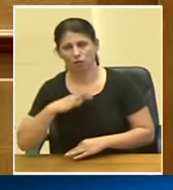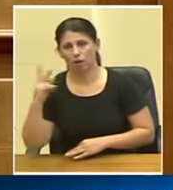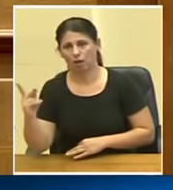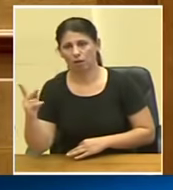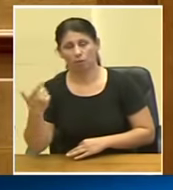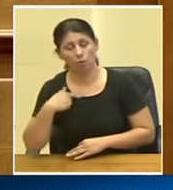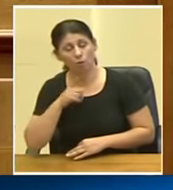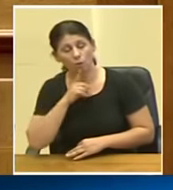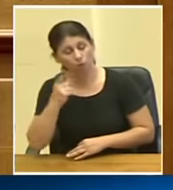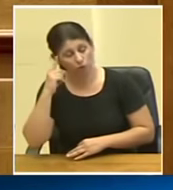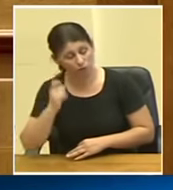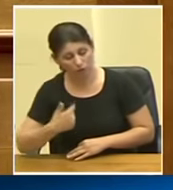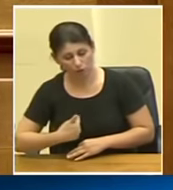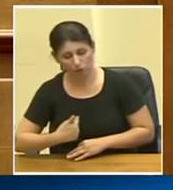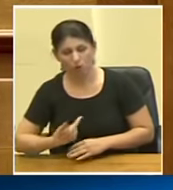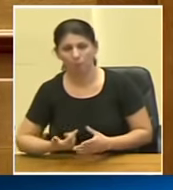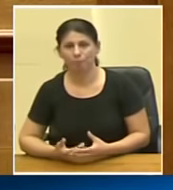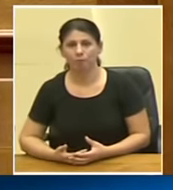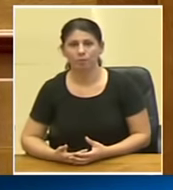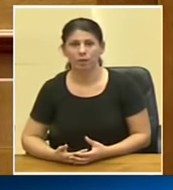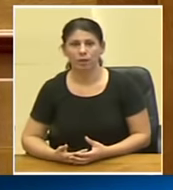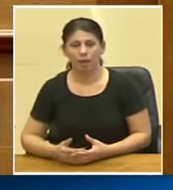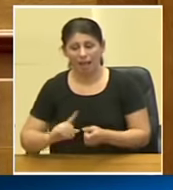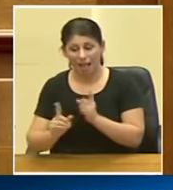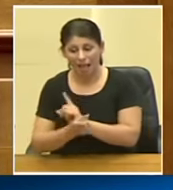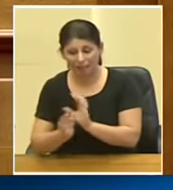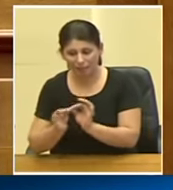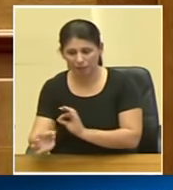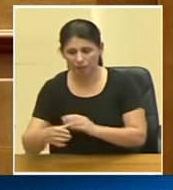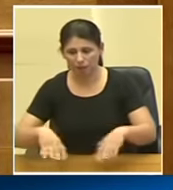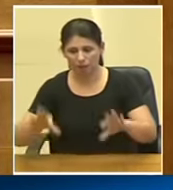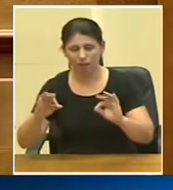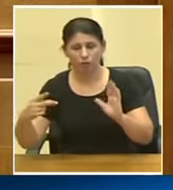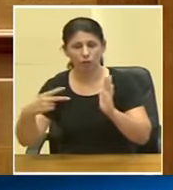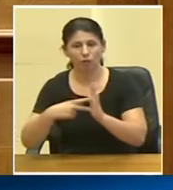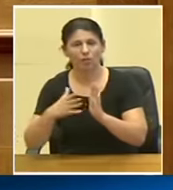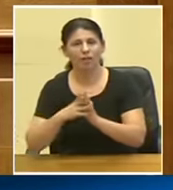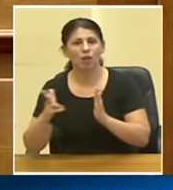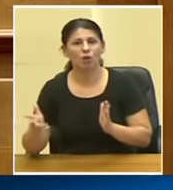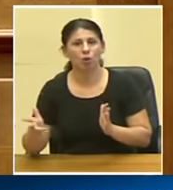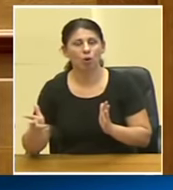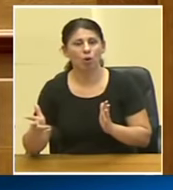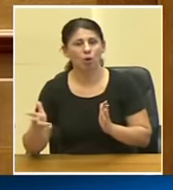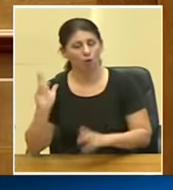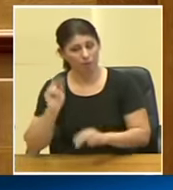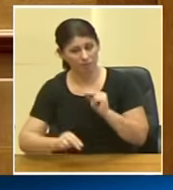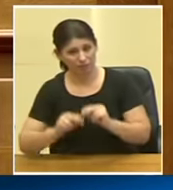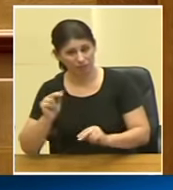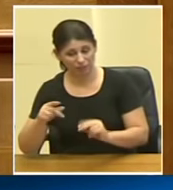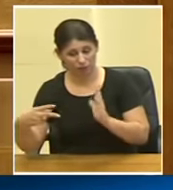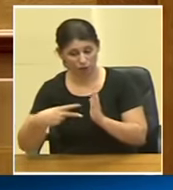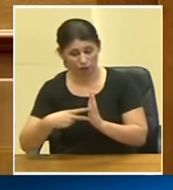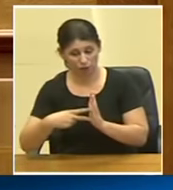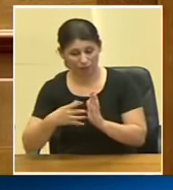Καραθαλασσόπουλος, όπως ξέρω και εγώ, ότι τα εντύμετρα αρχίσαν το 2018. Ενώ είχαν ψηφιστεί για το 19 και